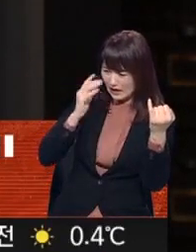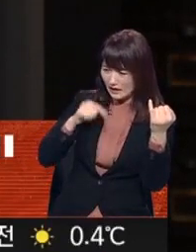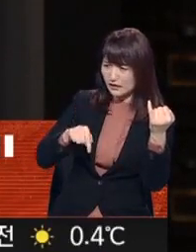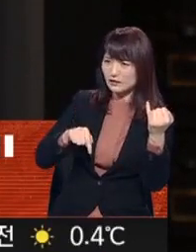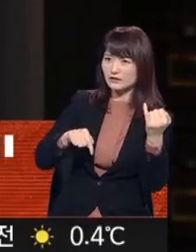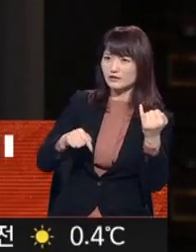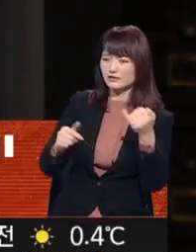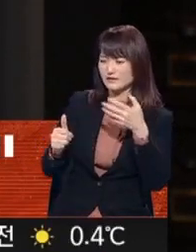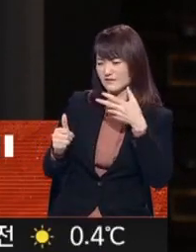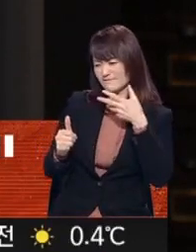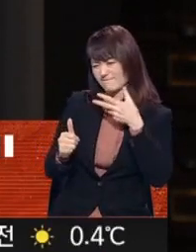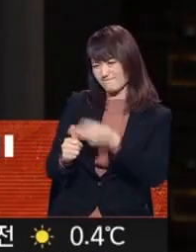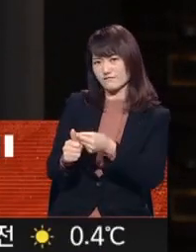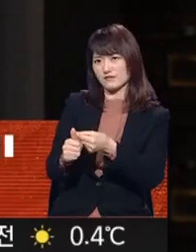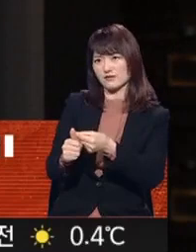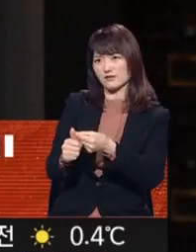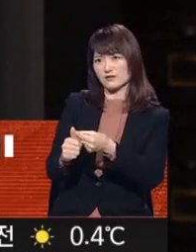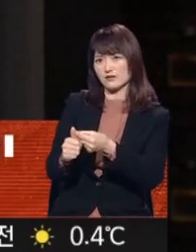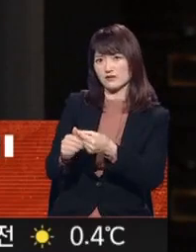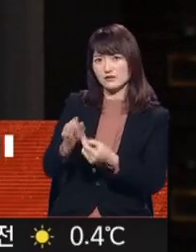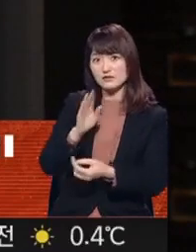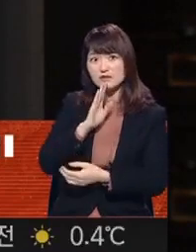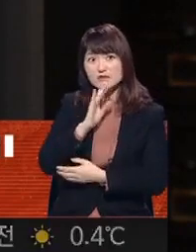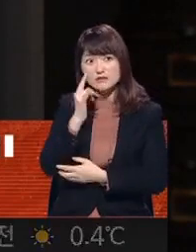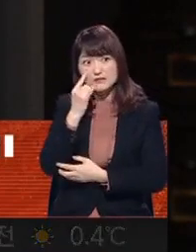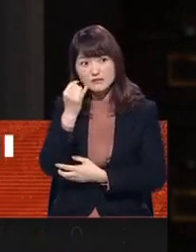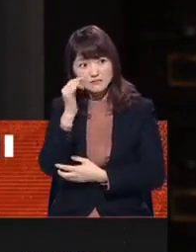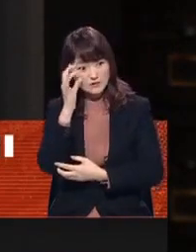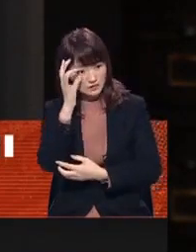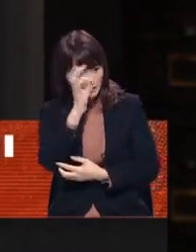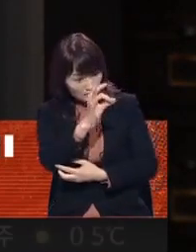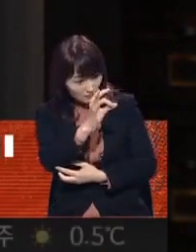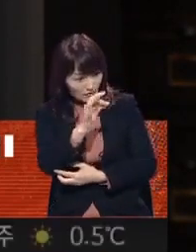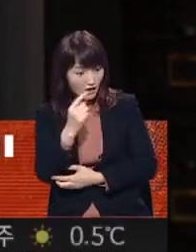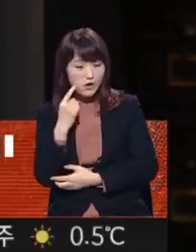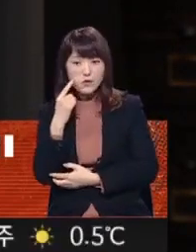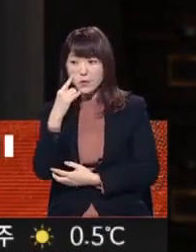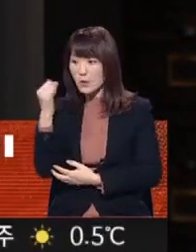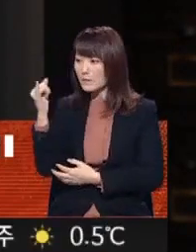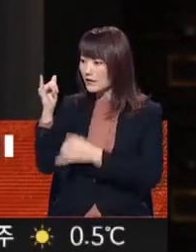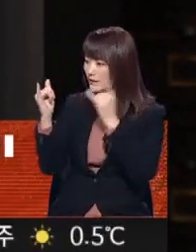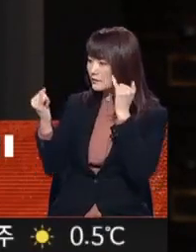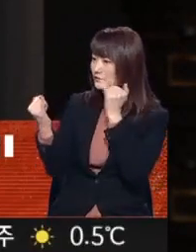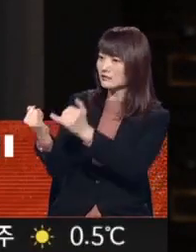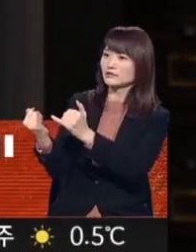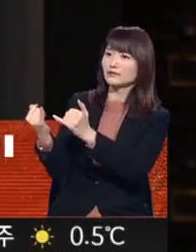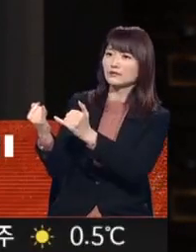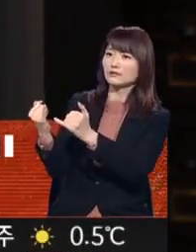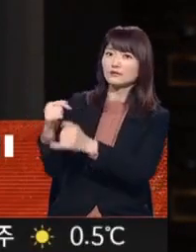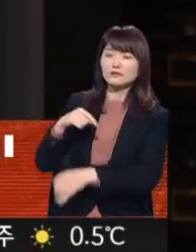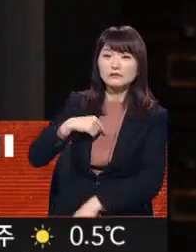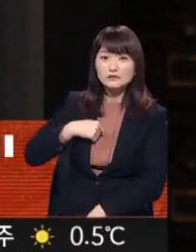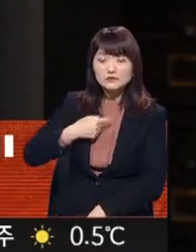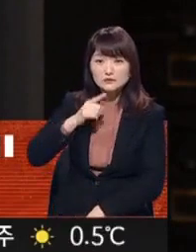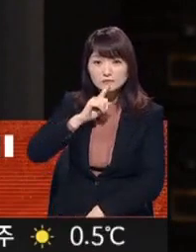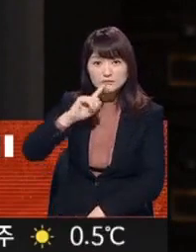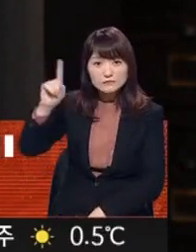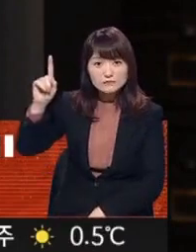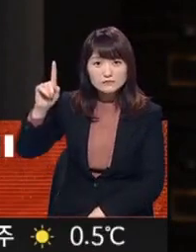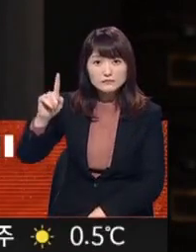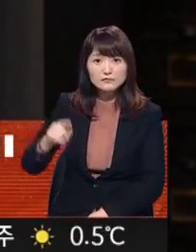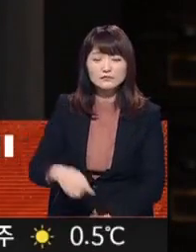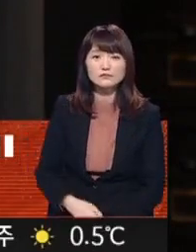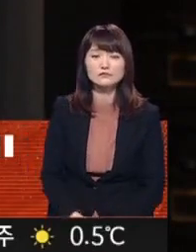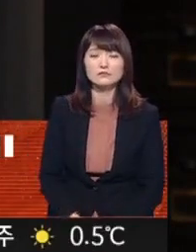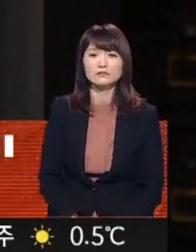가스라이팅을 당했으면 세상에 친모를 보고서 계모한테 전화를 걸어 가지고 이걸 스스로 신고를